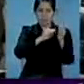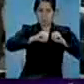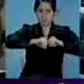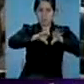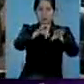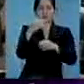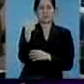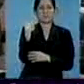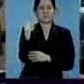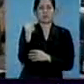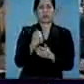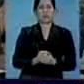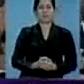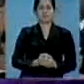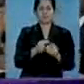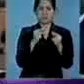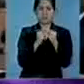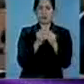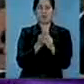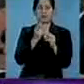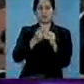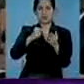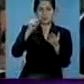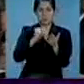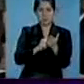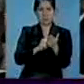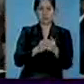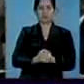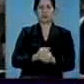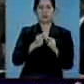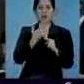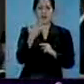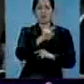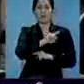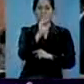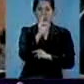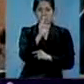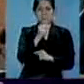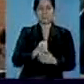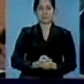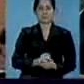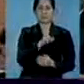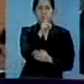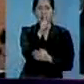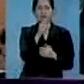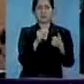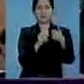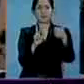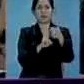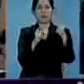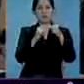เพ็งดิษฐ์ลงนามเมื่อวันที่7 พฤษภาคมถามนายสุเทพเพื่อนผู้บัญชาการผ่านท่านประธ